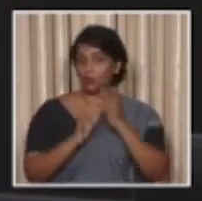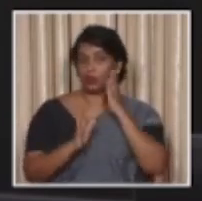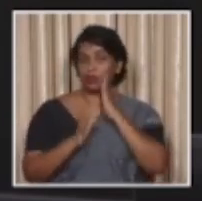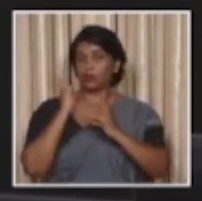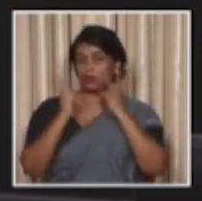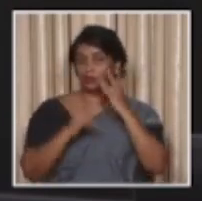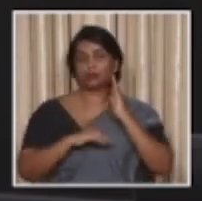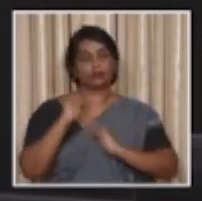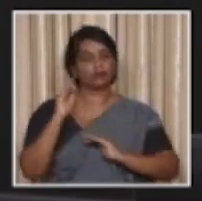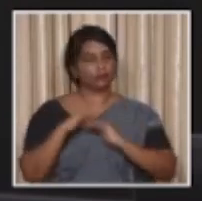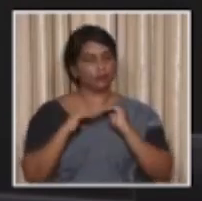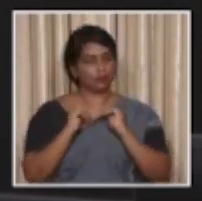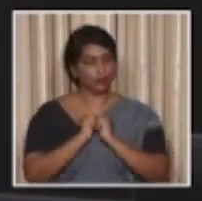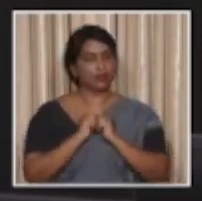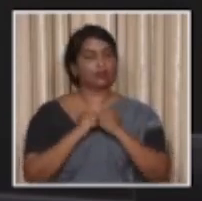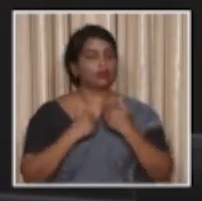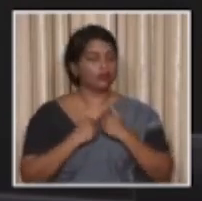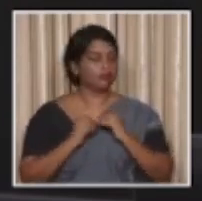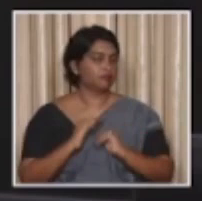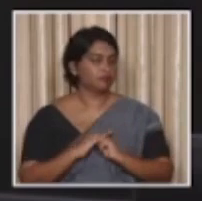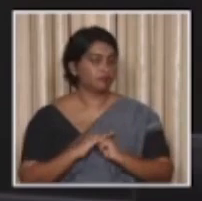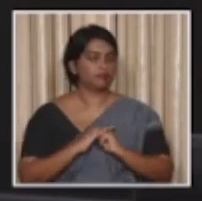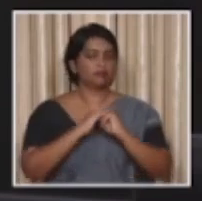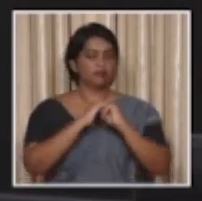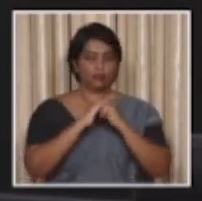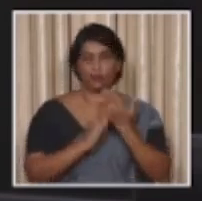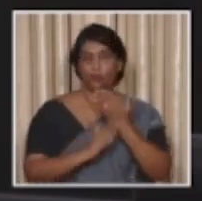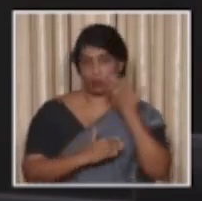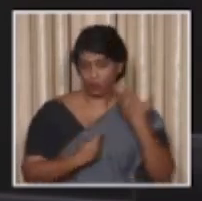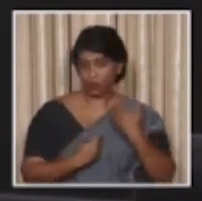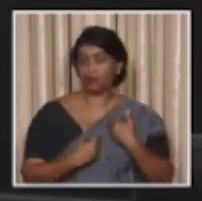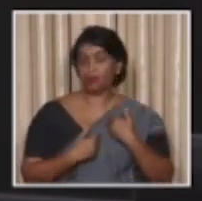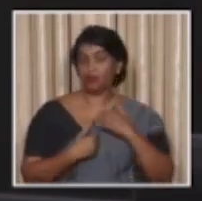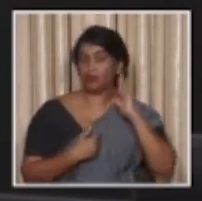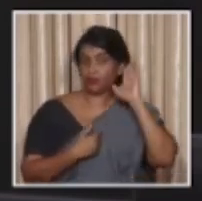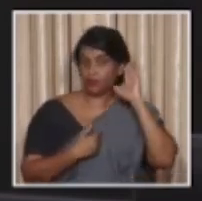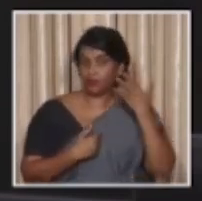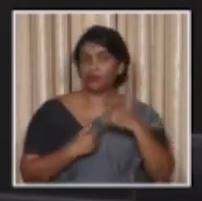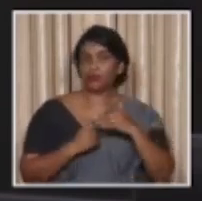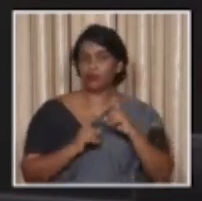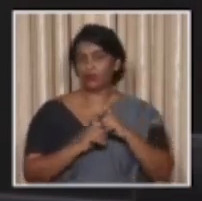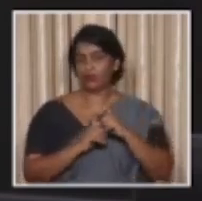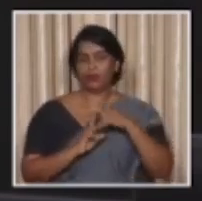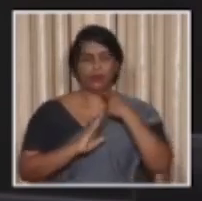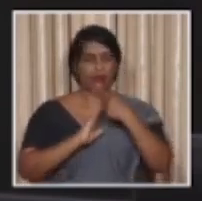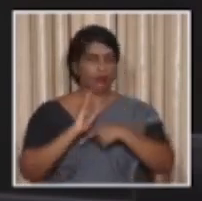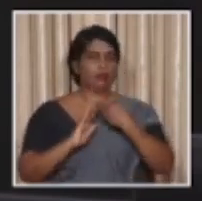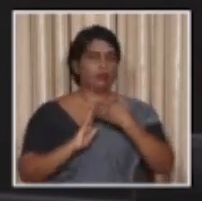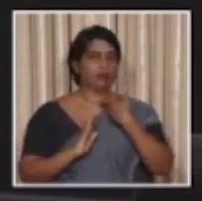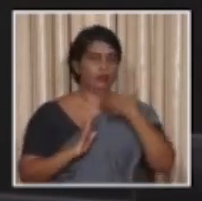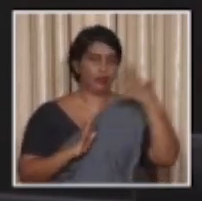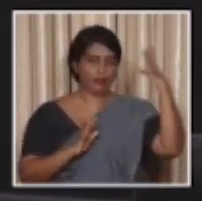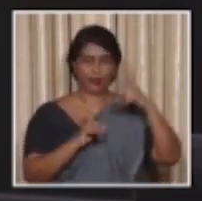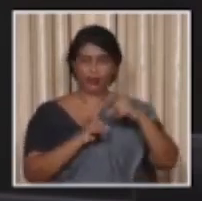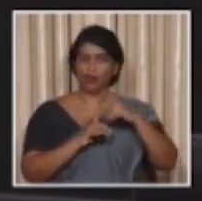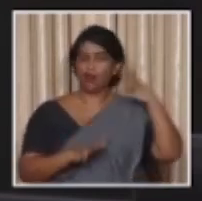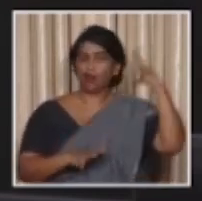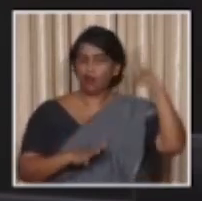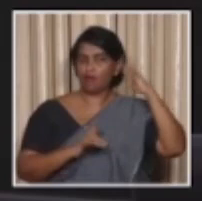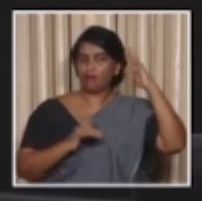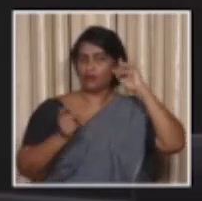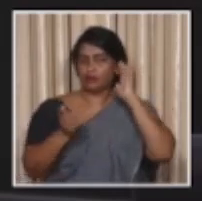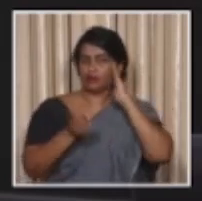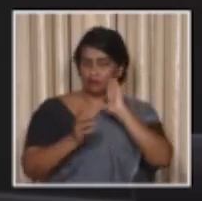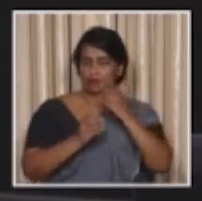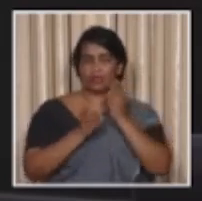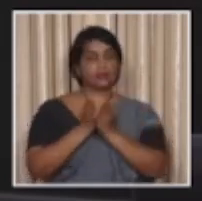සංචාරක ක්‍රියාකාරකම් අපිට ප්‍රවර්ධනය කරන්න පුළුවන් කමක් තියෙනවා. විශේෂයෙන් ගර්භ කලාපීය රටක් හැටියට මේ දේශගුණික සහ